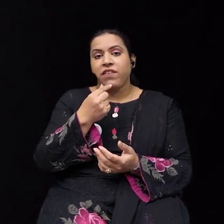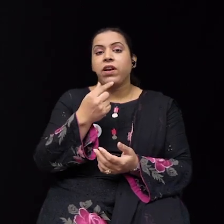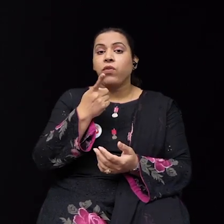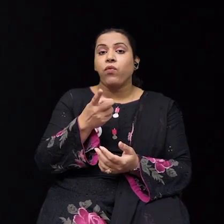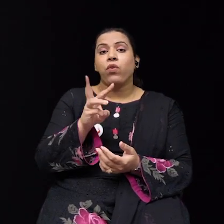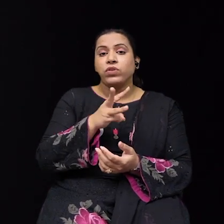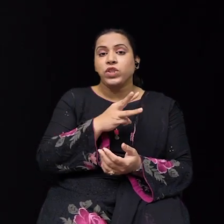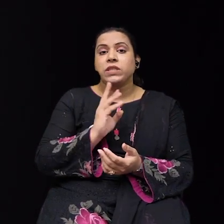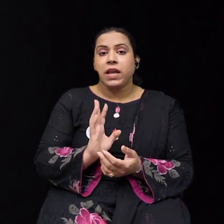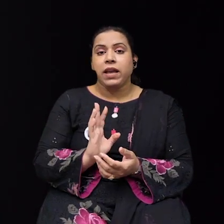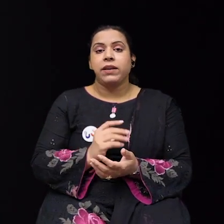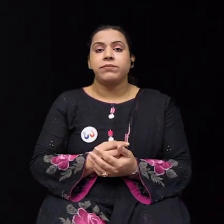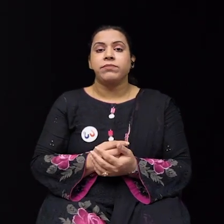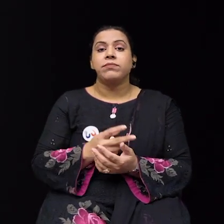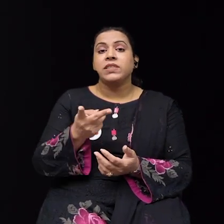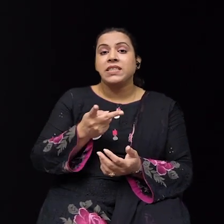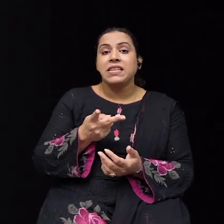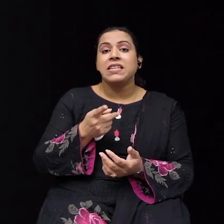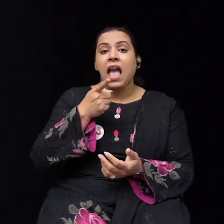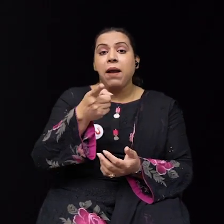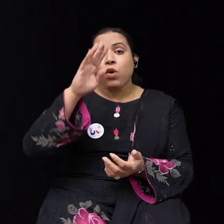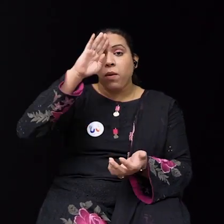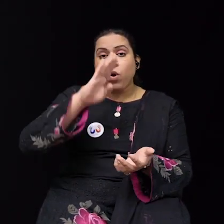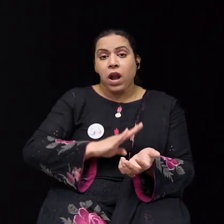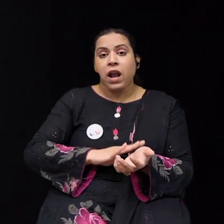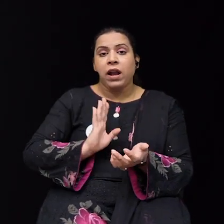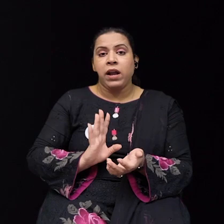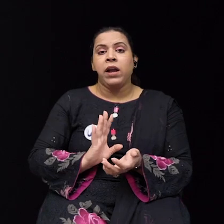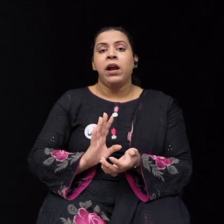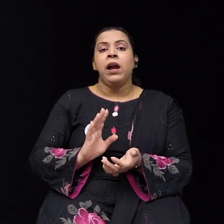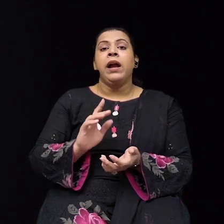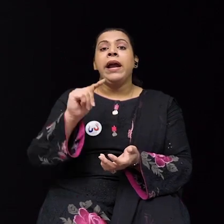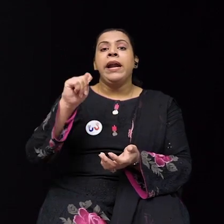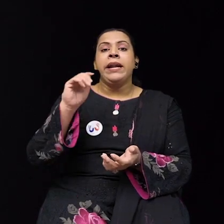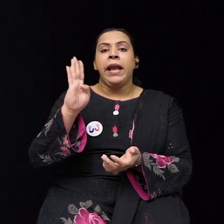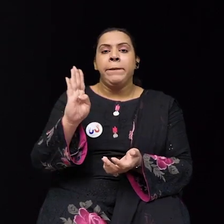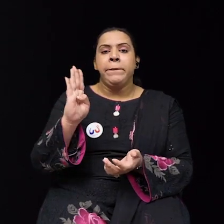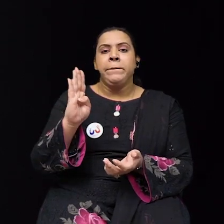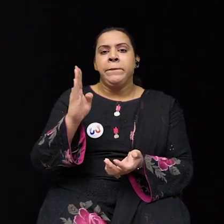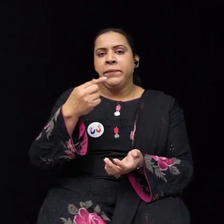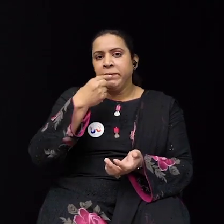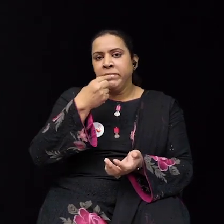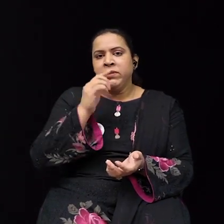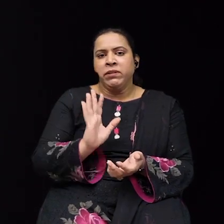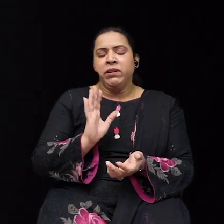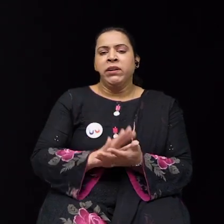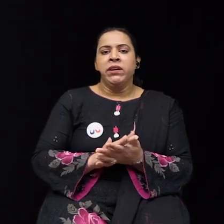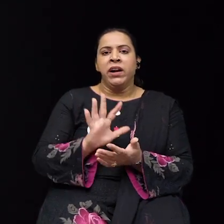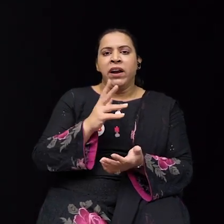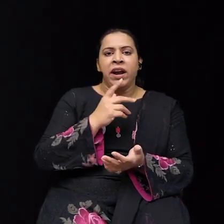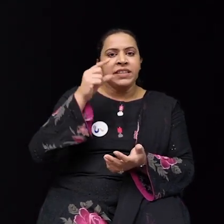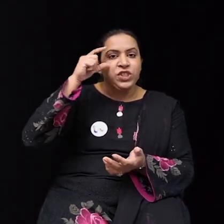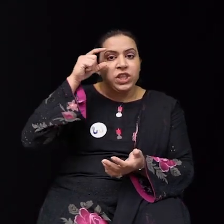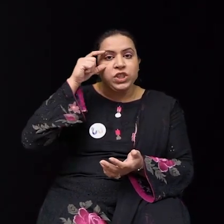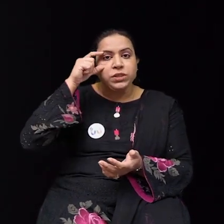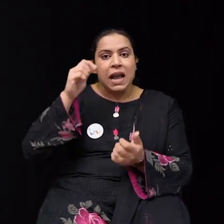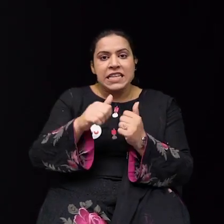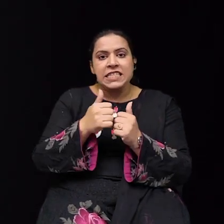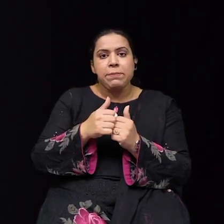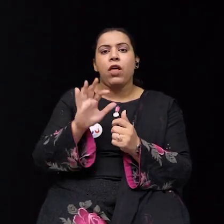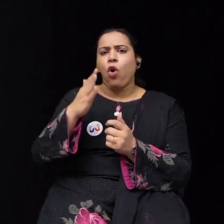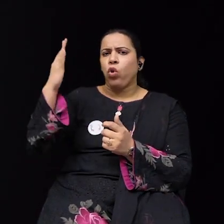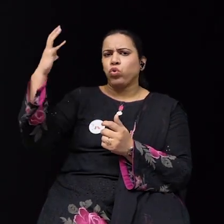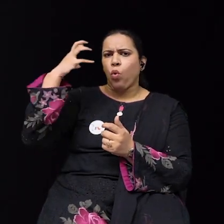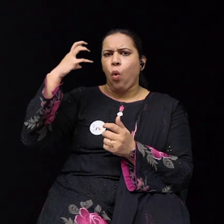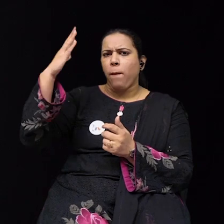वो चीज़ है जैसे कि आपको बुखार हो गया, टीबी की दवाई। हम लोग सब चश्मा इस्तेमाल करते हैं, कोई